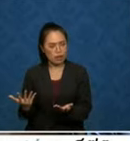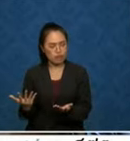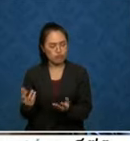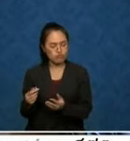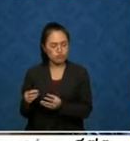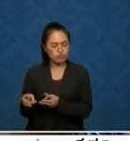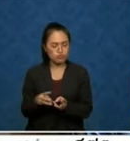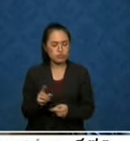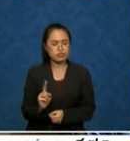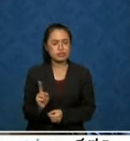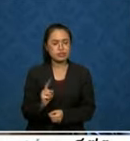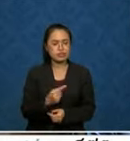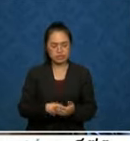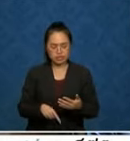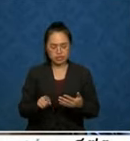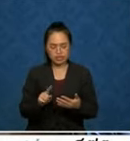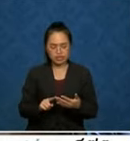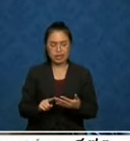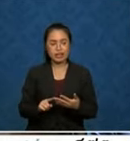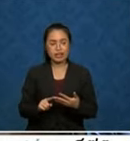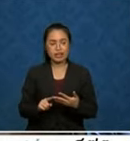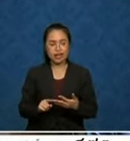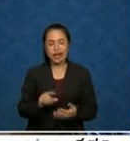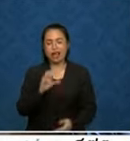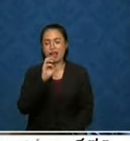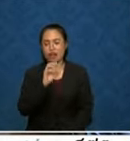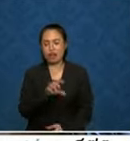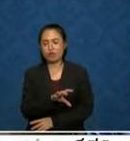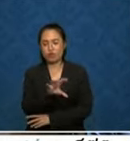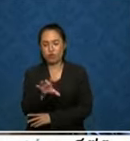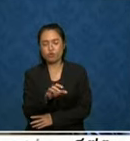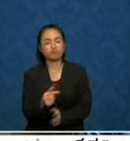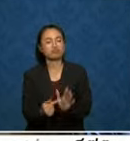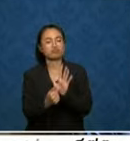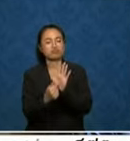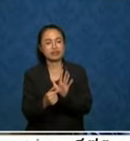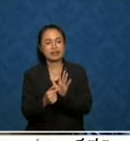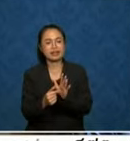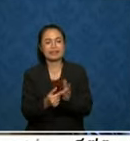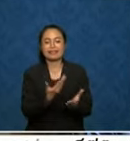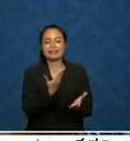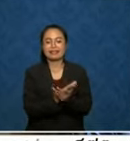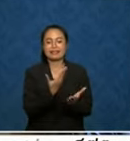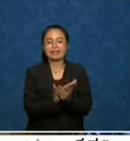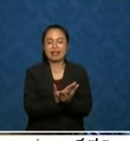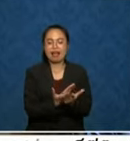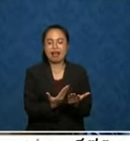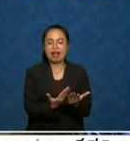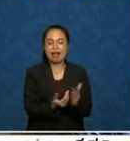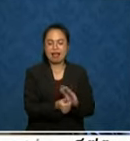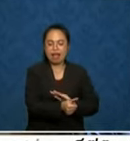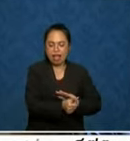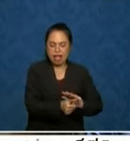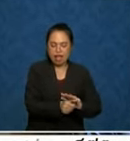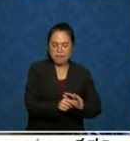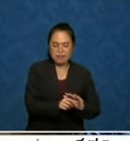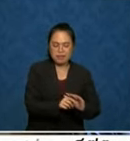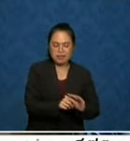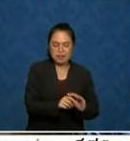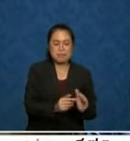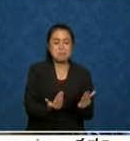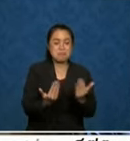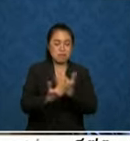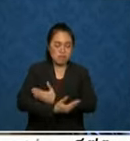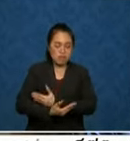ไรธุรกรรมที่มีการอำพรางไม่ว่าจะเป็นการโยกเงินไปเทรดในสกุลเงินคริปโตเคอเรนซี